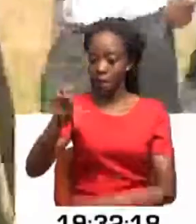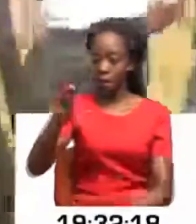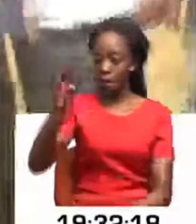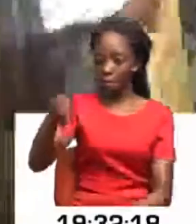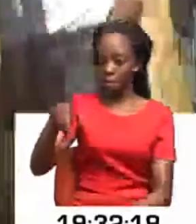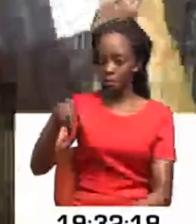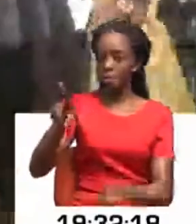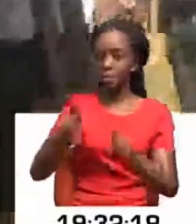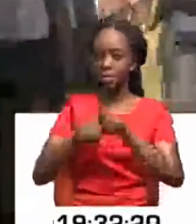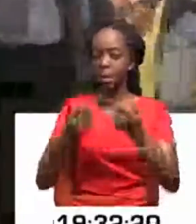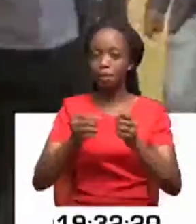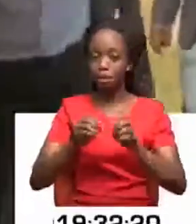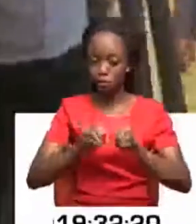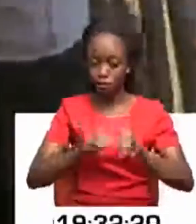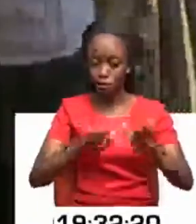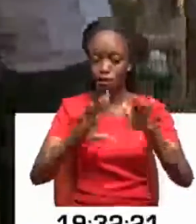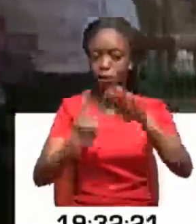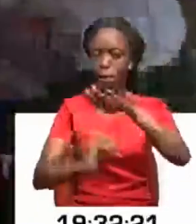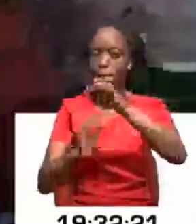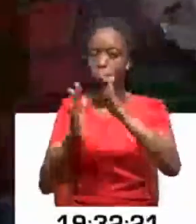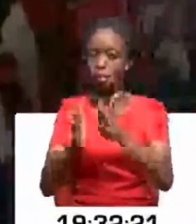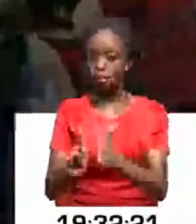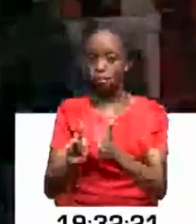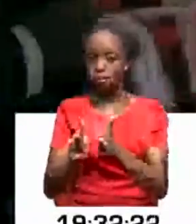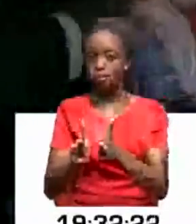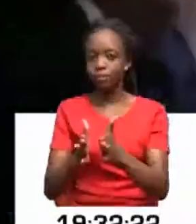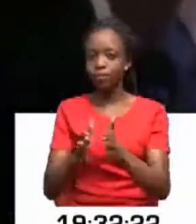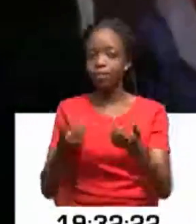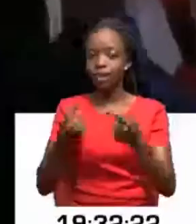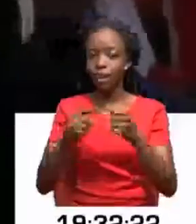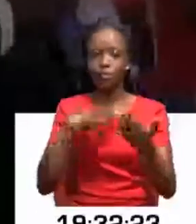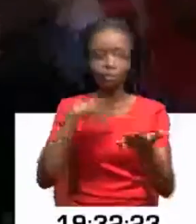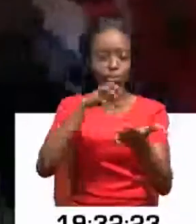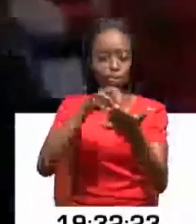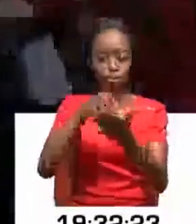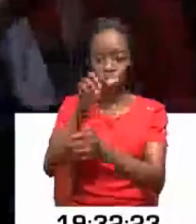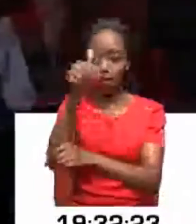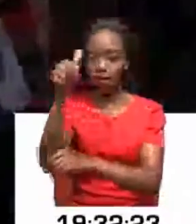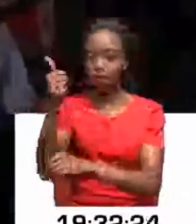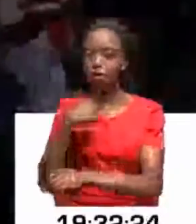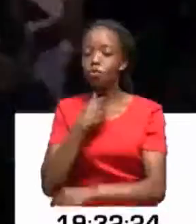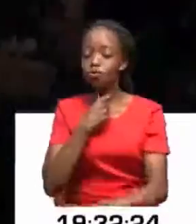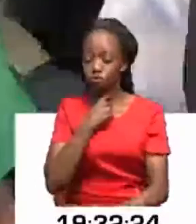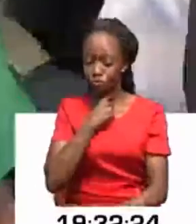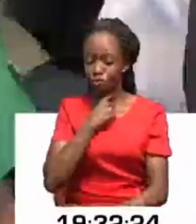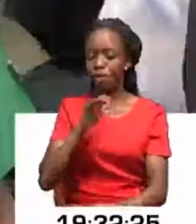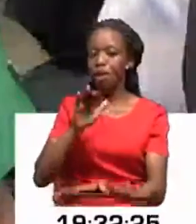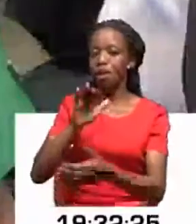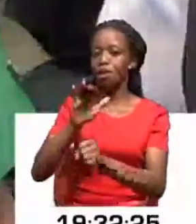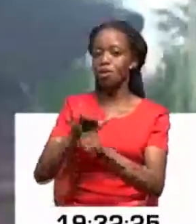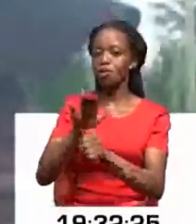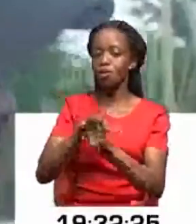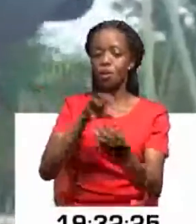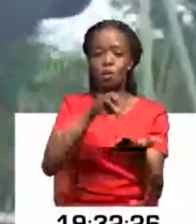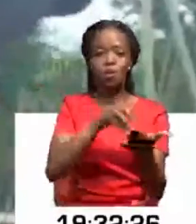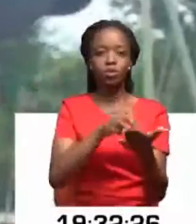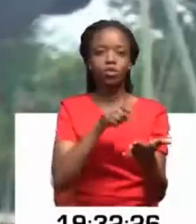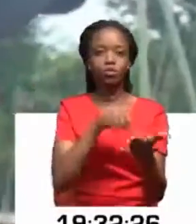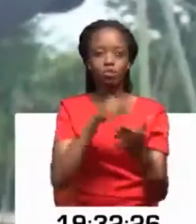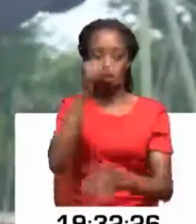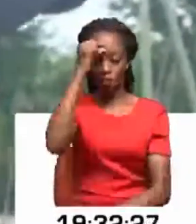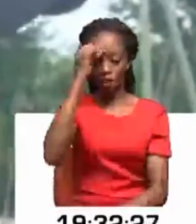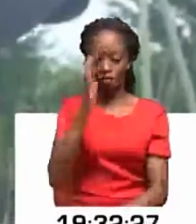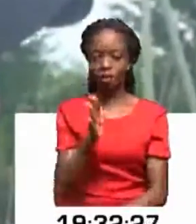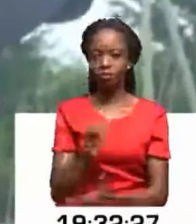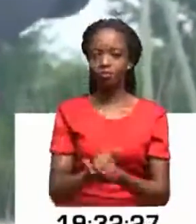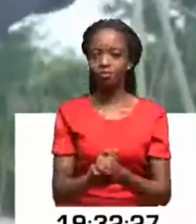waziri wa ugatuzi Eugene Wamalwa, licha ya kuwepo kwa waniaji wengine wanaomezea mate kiti hicho. 2022